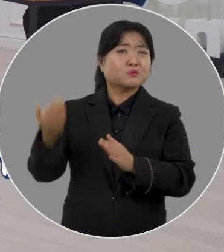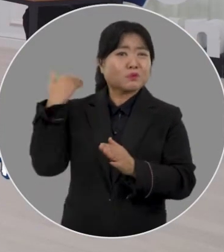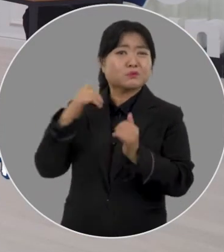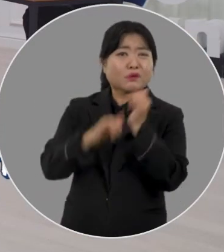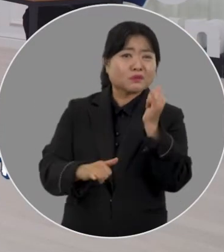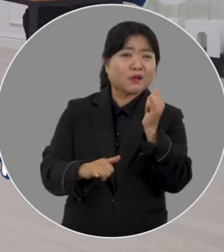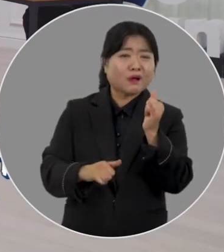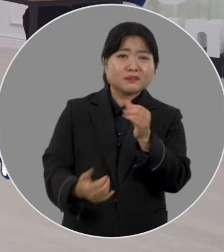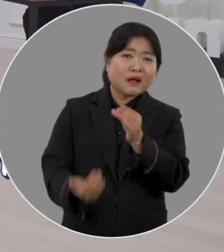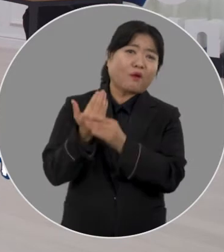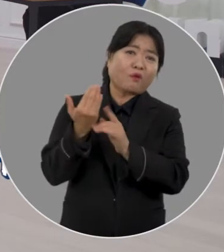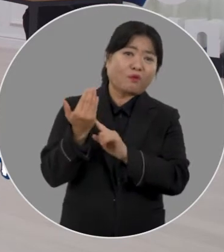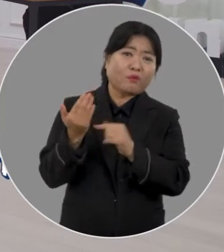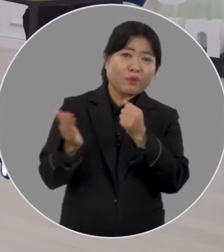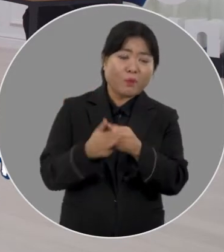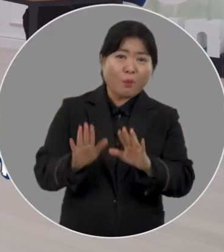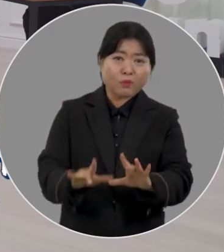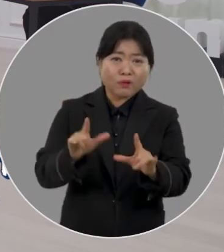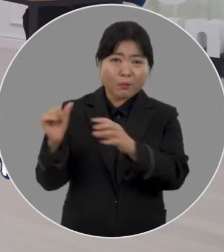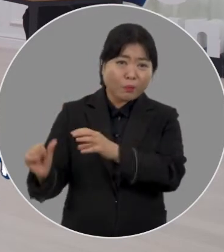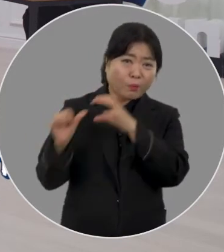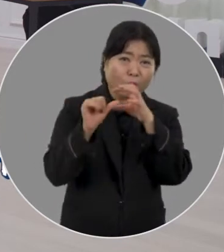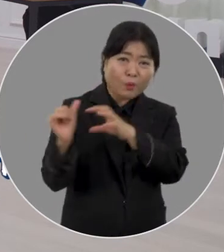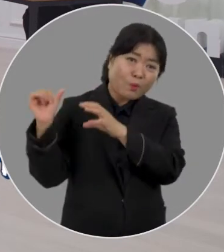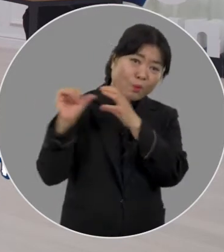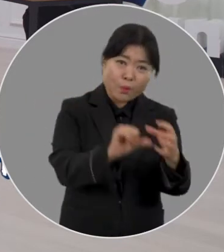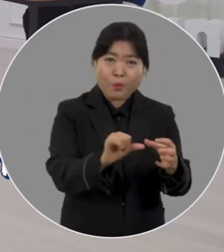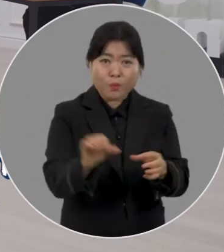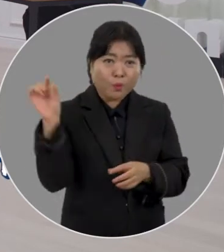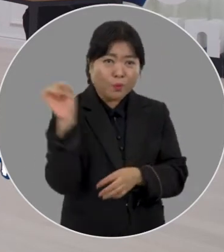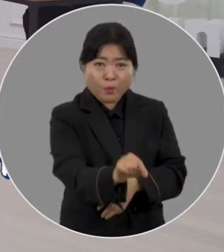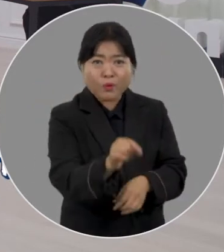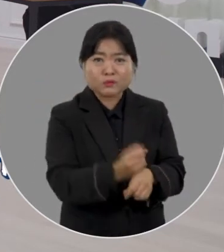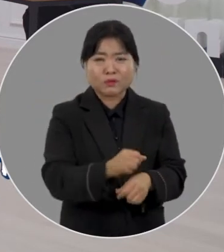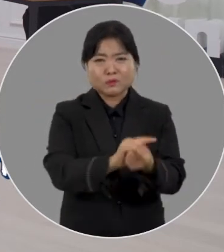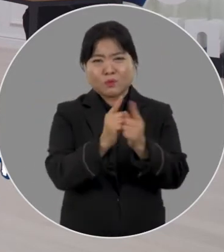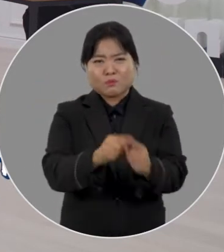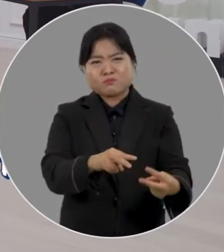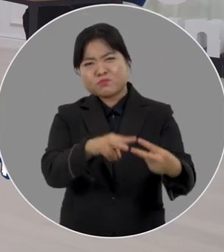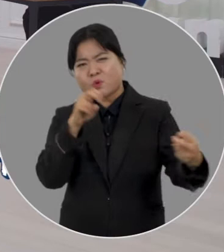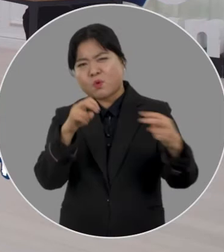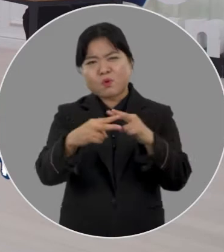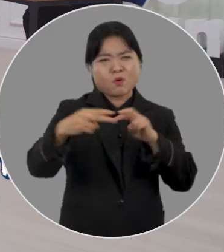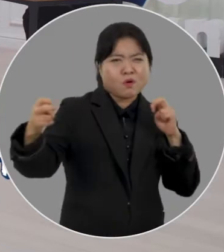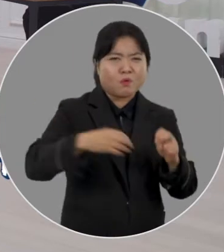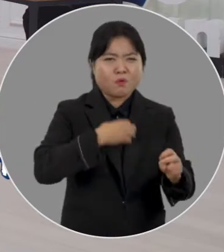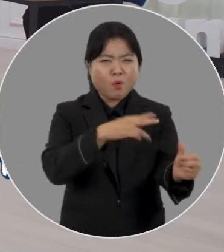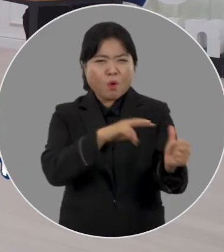전 그 역사적 사건이 오늘날 이렇게 가까이 지냈던 사람들을 이토록 서로를 미워하고 혐오하게